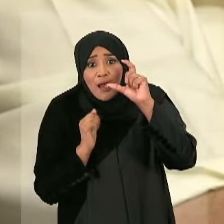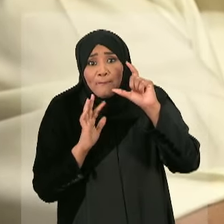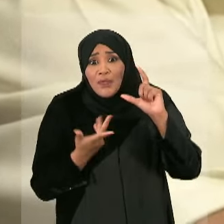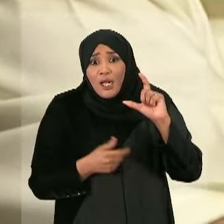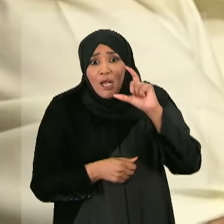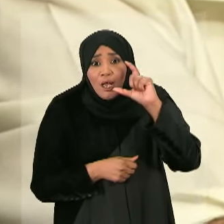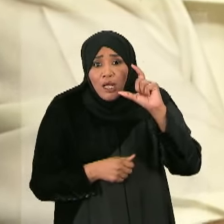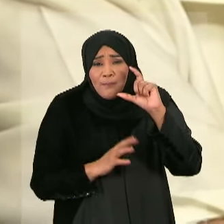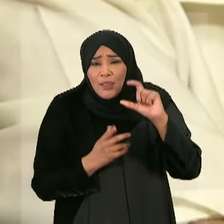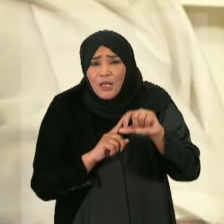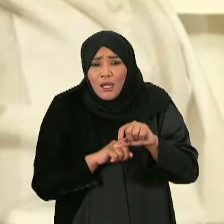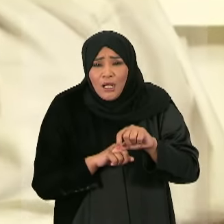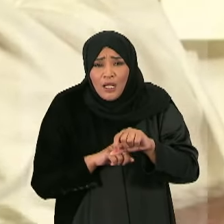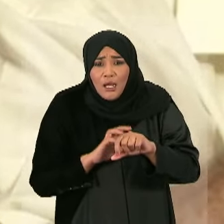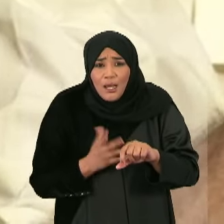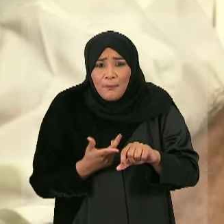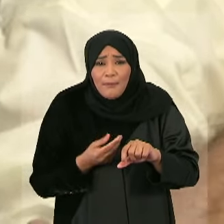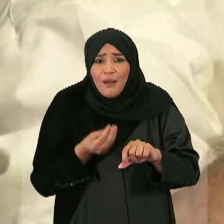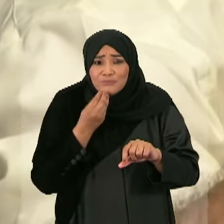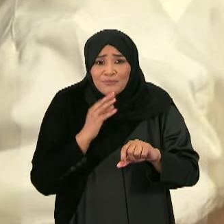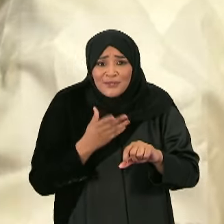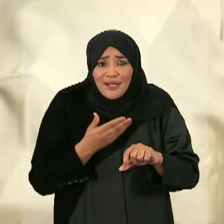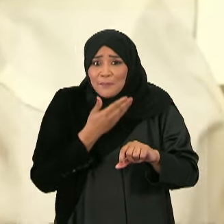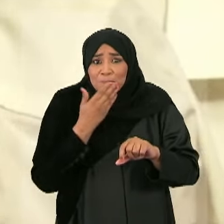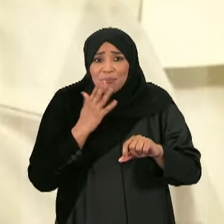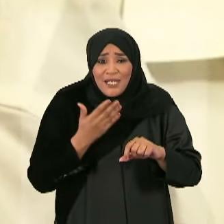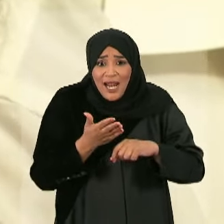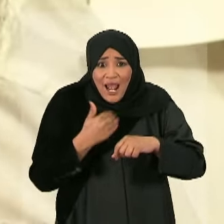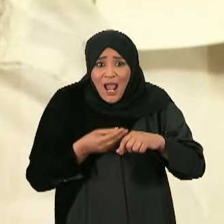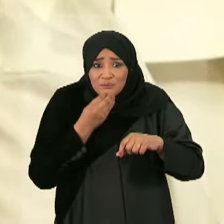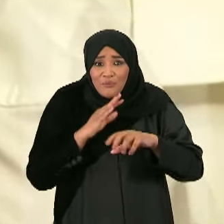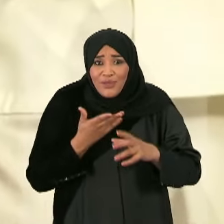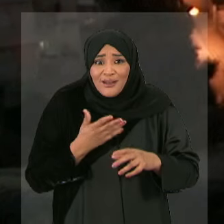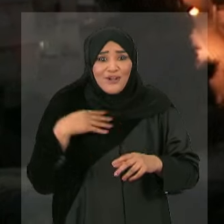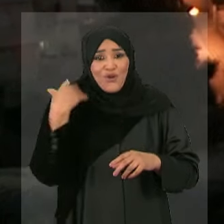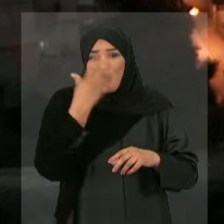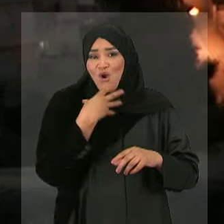بنفس الطريق، لا عشان هيك في تغير بيه. هون الروعة اللي فيه.